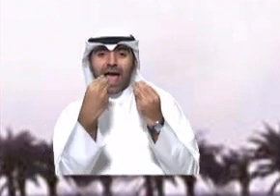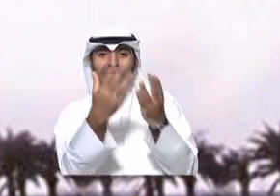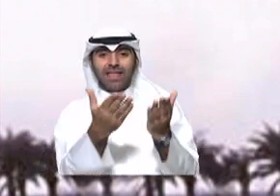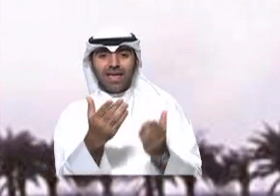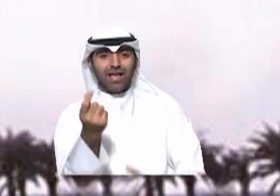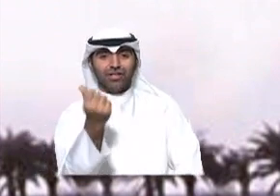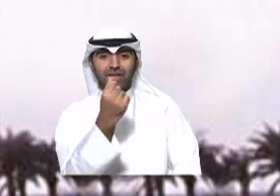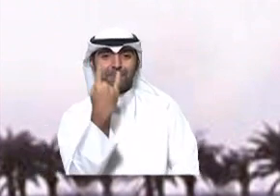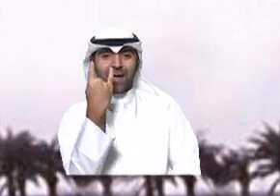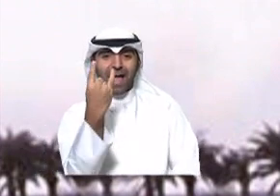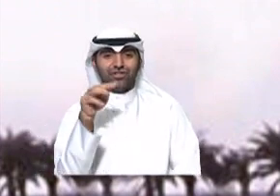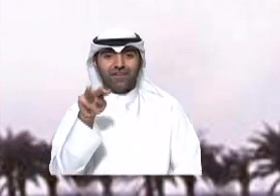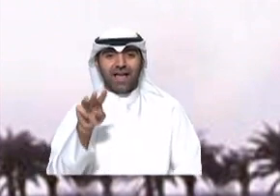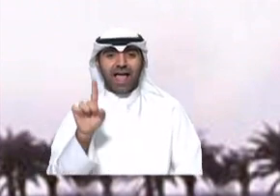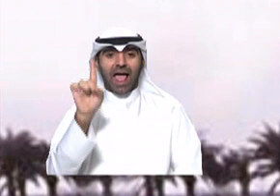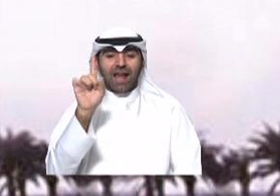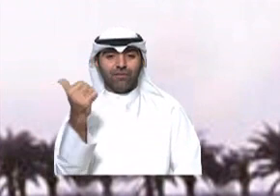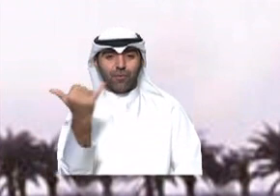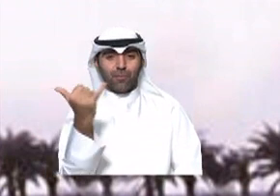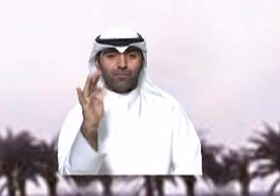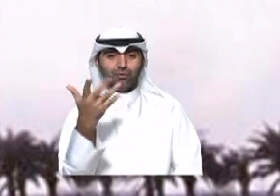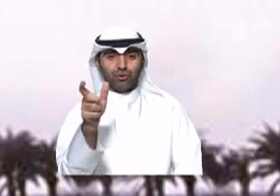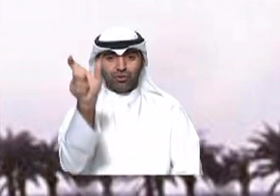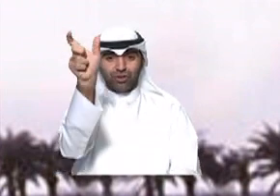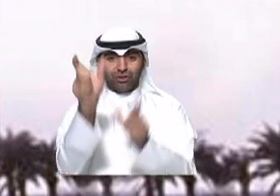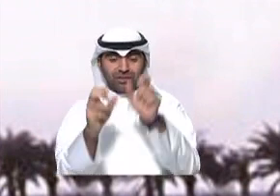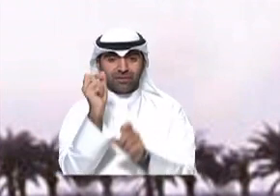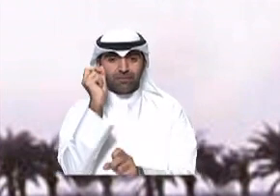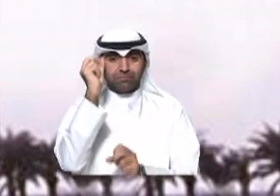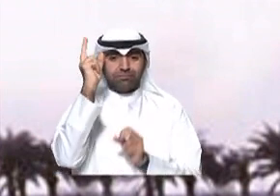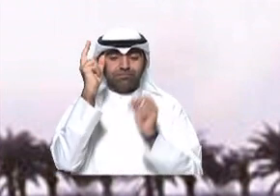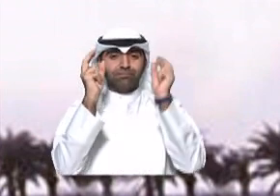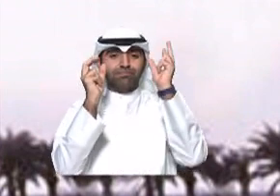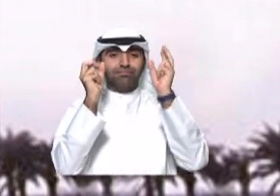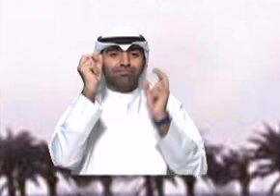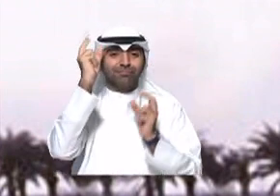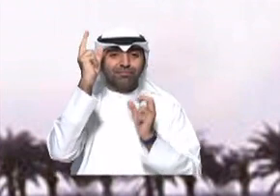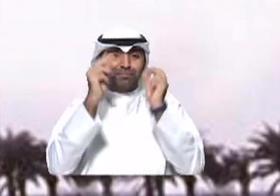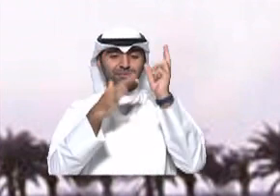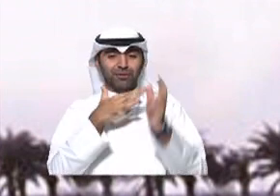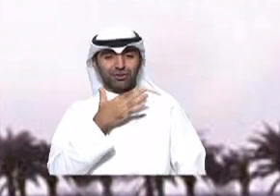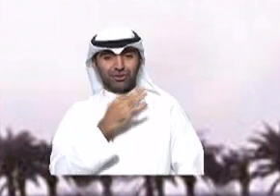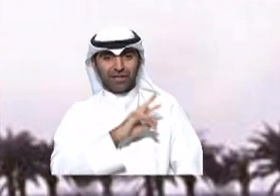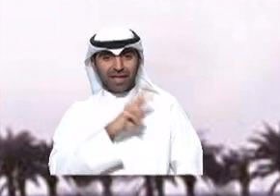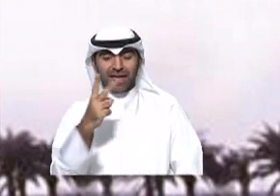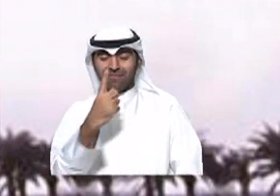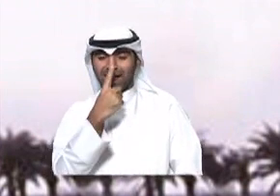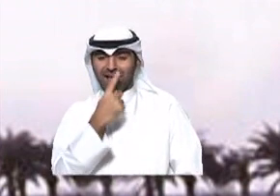من عام 2023، وبإمكان الراغبين في المشاركة الاطلاع على جميع